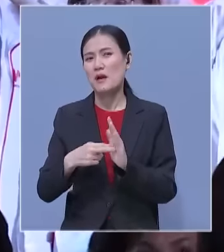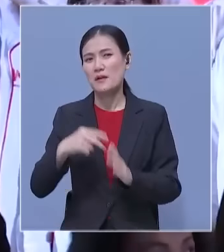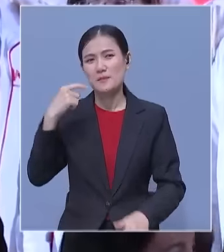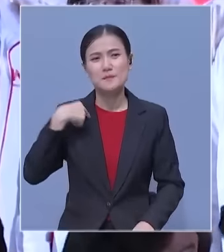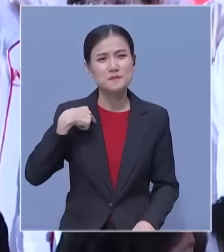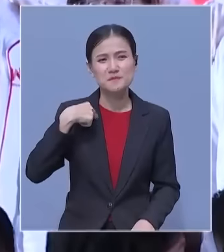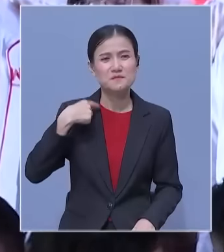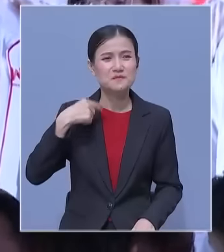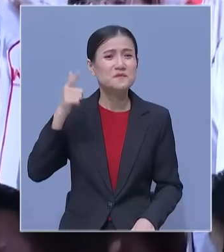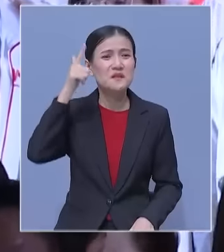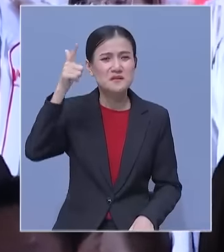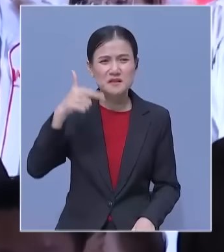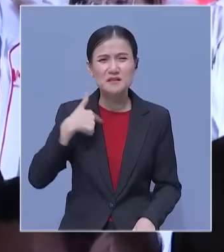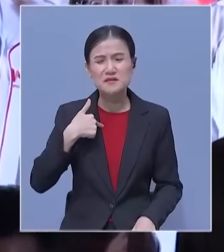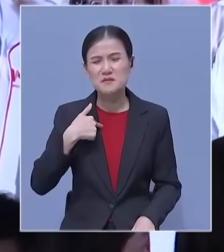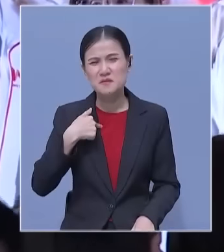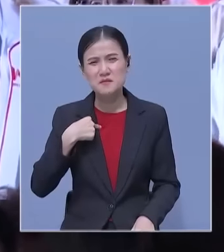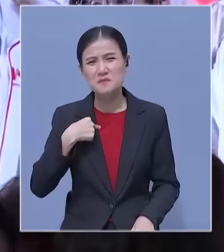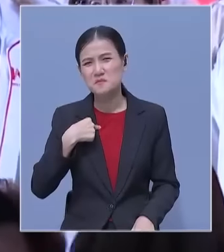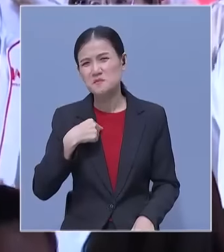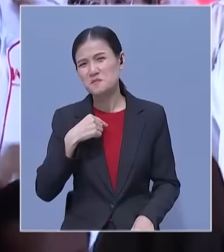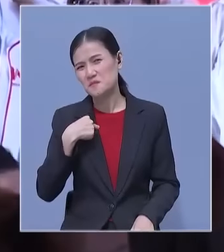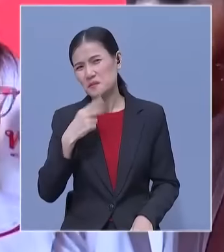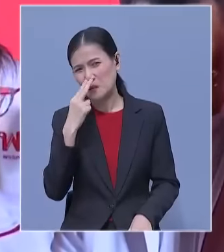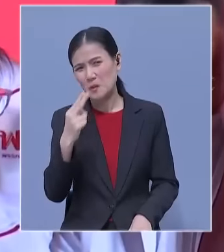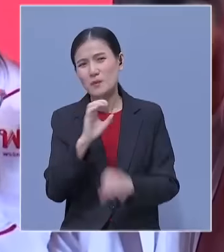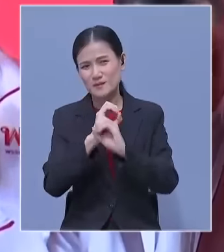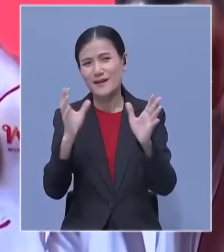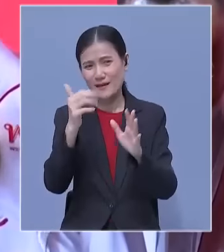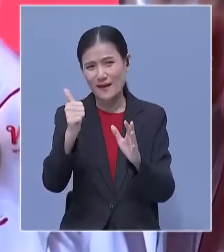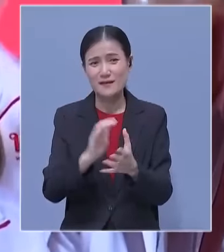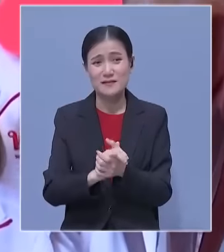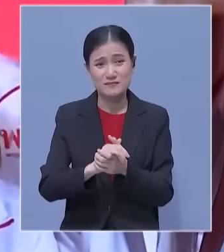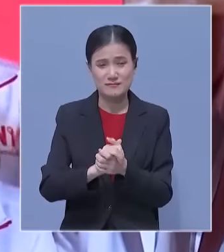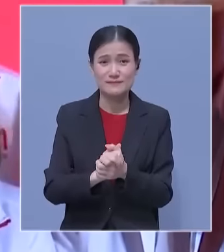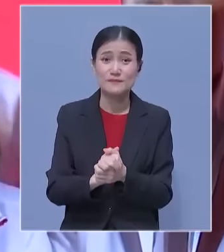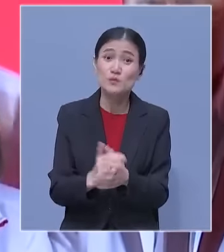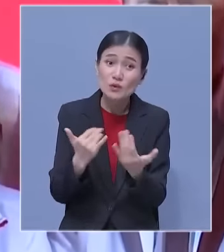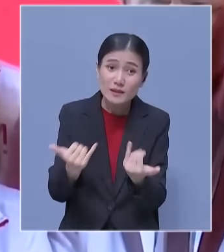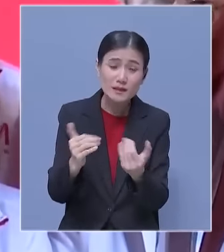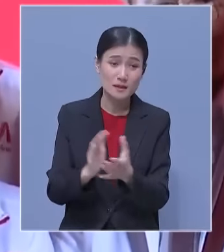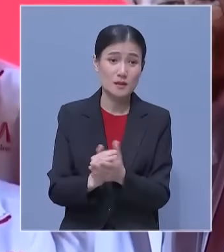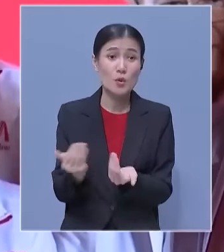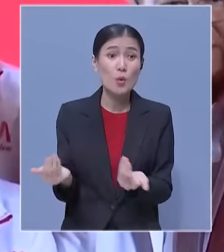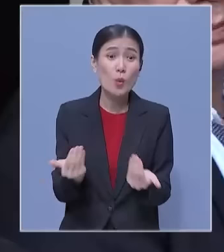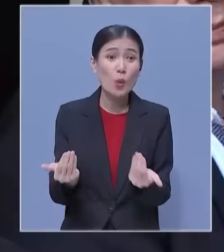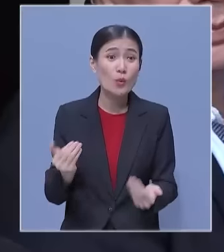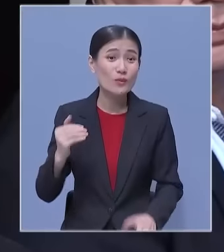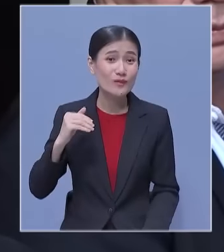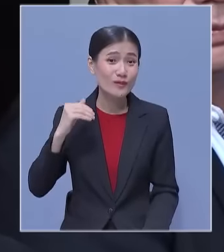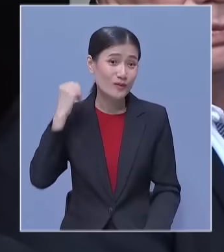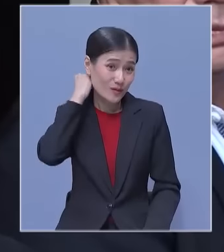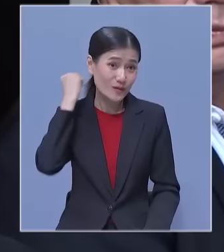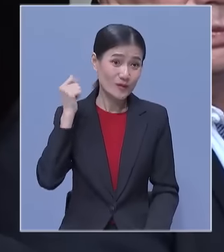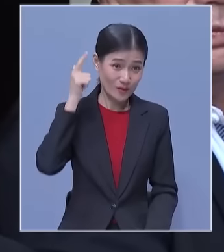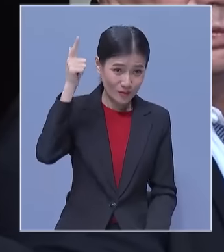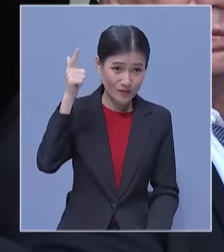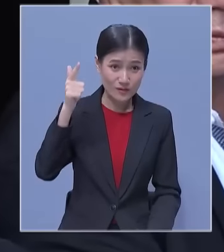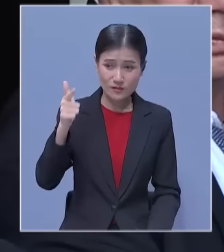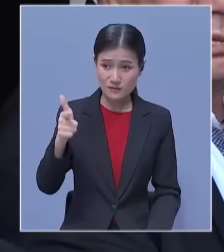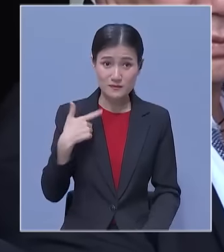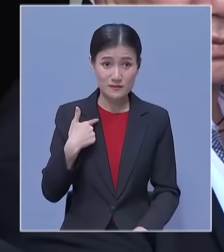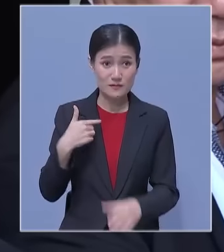ความปั่นป่วนไม่สามารถล้มคุณเศรษฐาได้นะคะเมื่อถามว่ามีการวางตัวลูกสาวก็คือคุณแพทองธารให้เป็นหัวหน้าพ